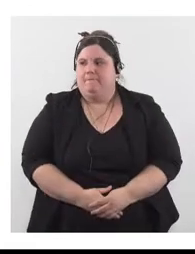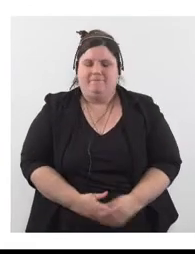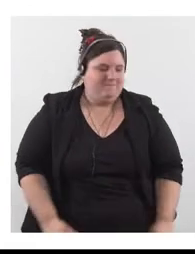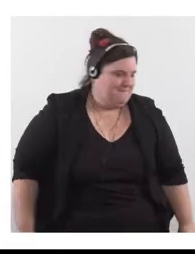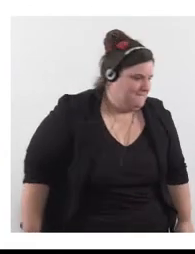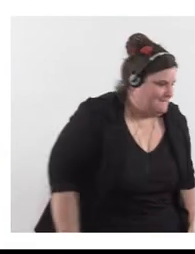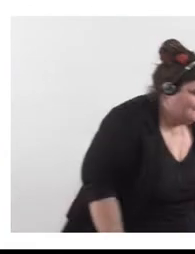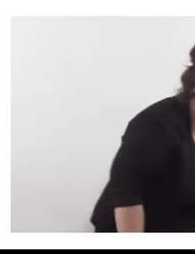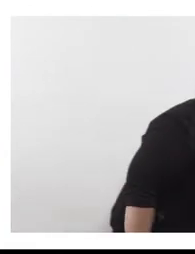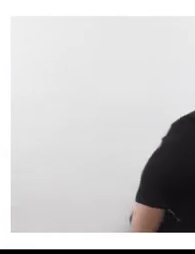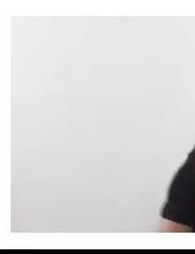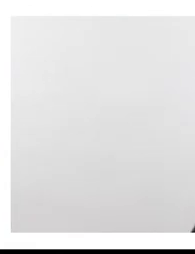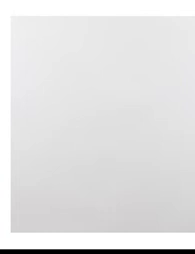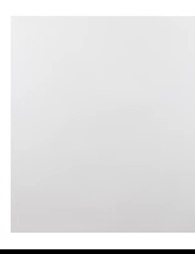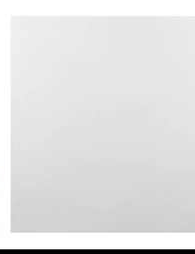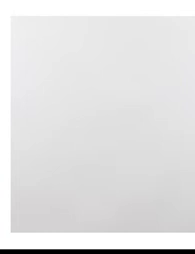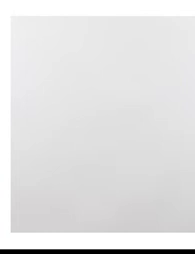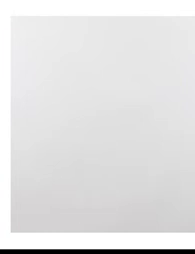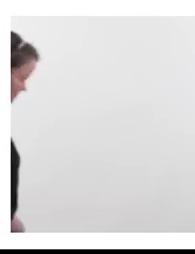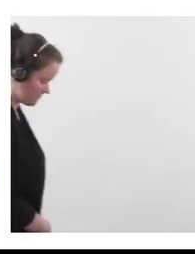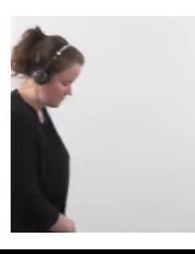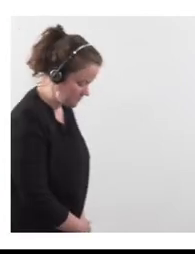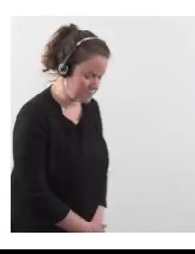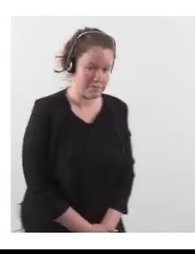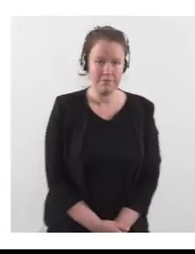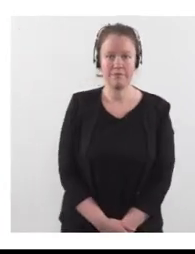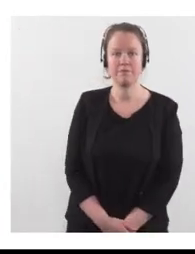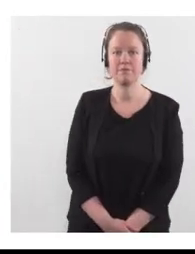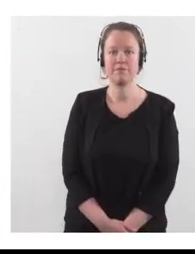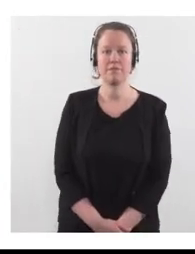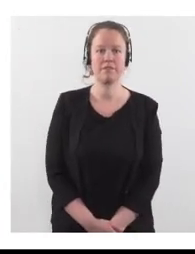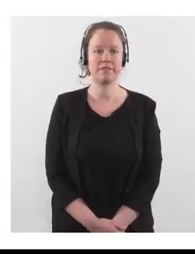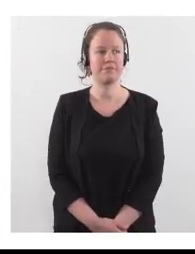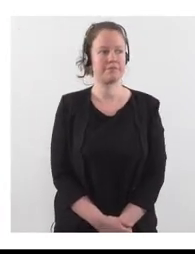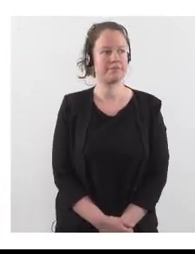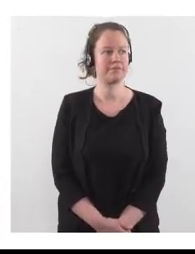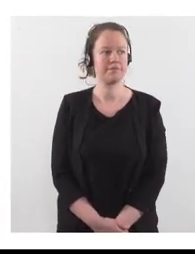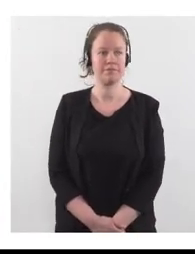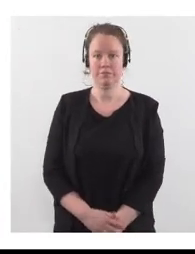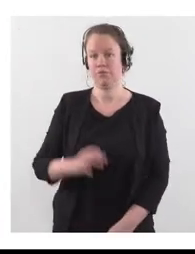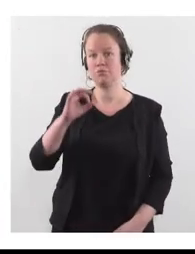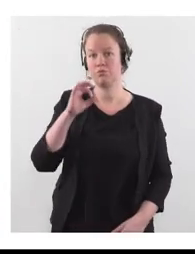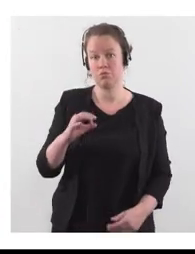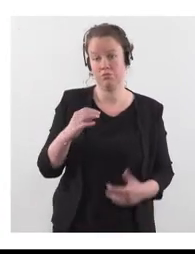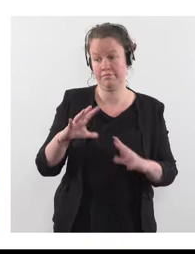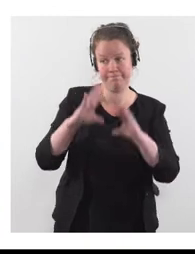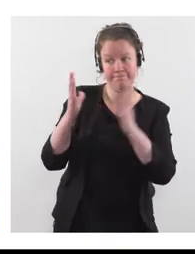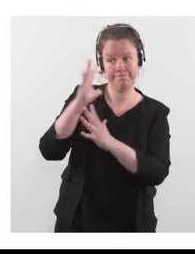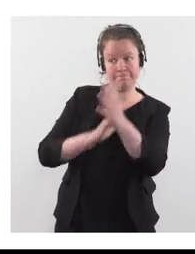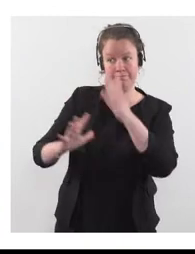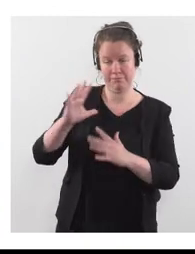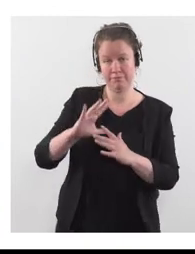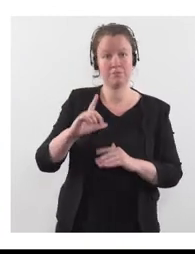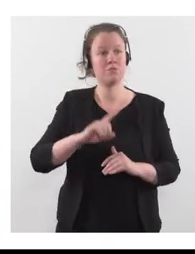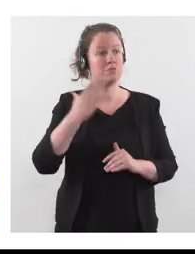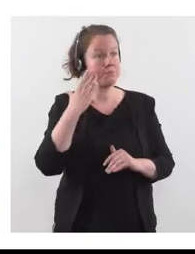Isabelle, c'est très important ça. Et merci beaucoup à Fida, si tu es toujours là. Fida, merci pour ton histoire et ton